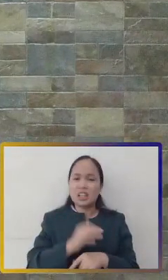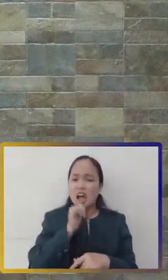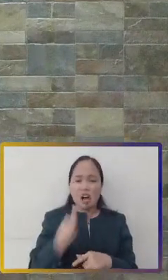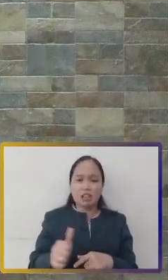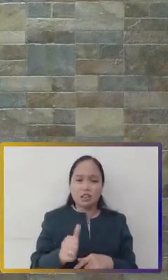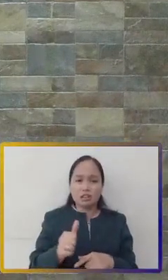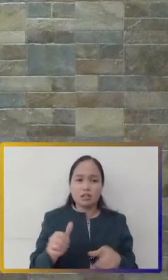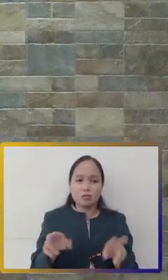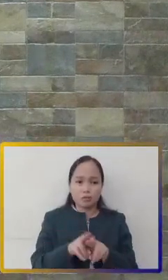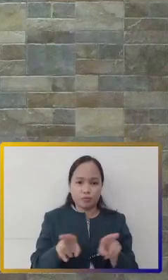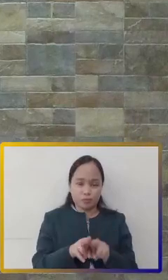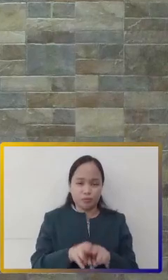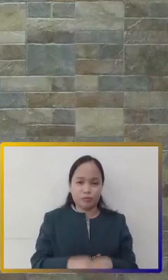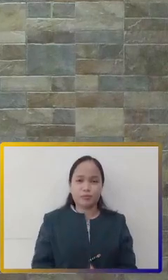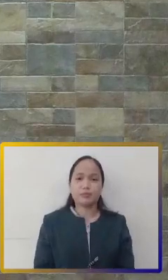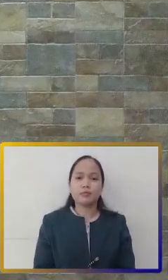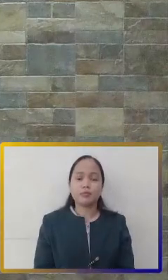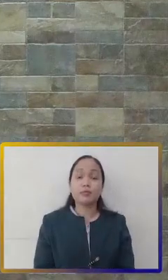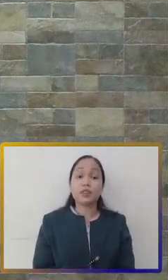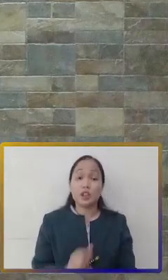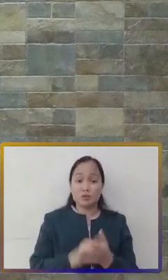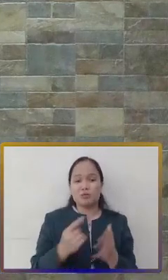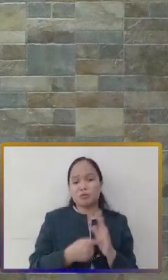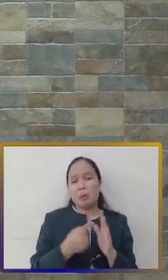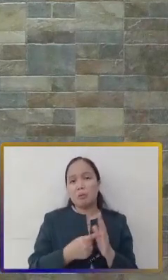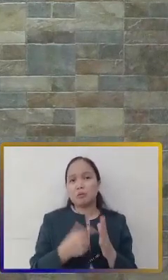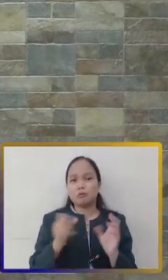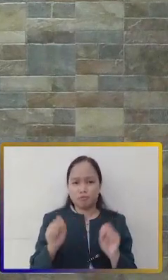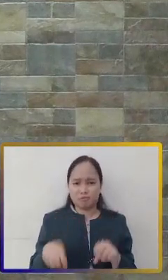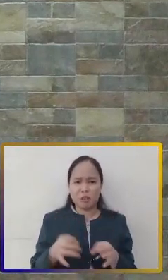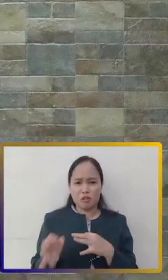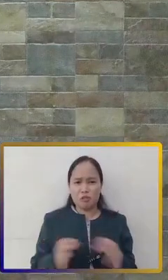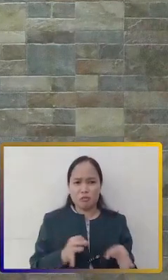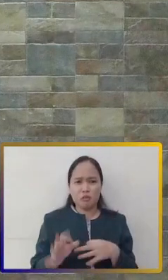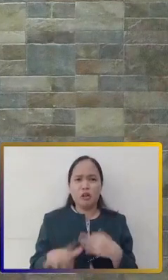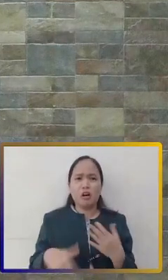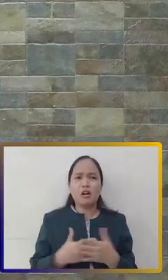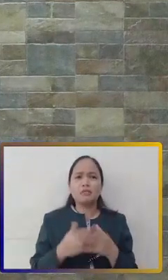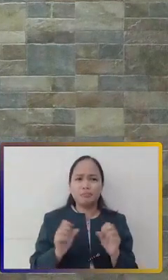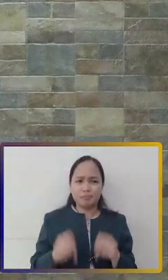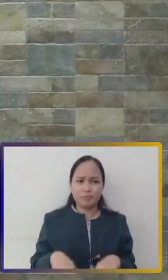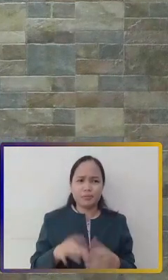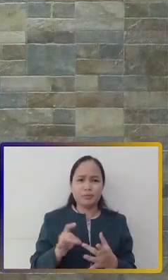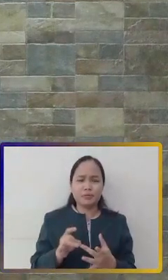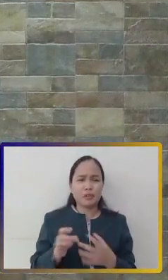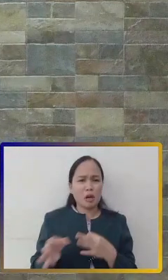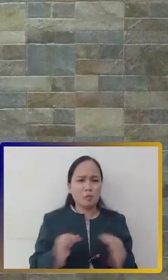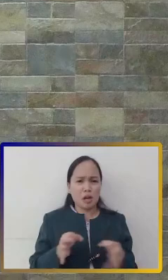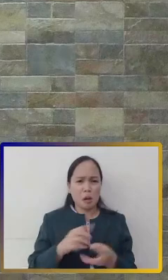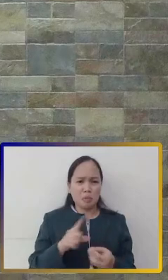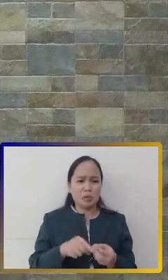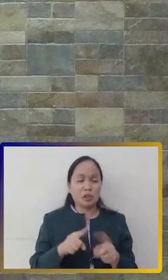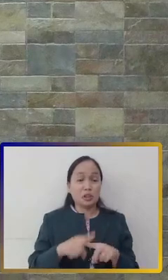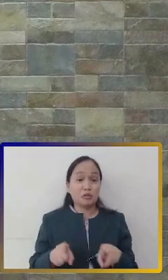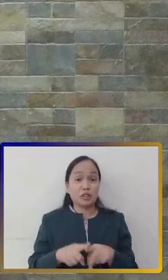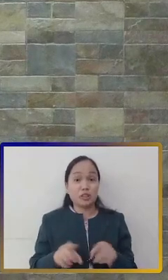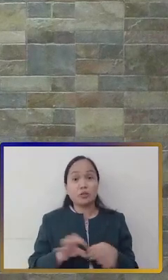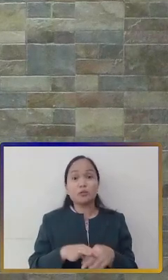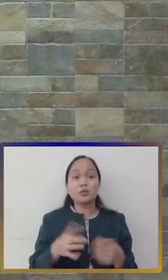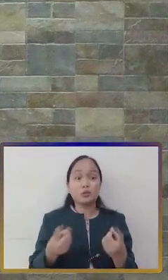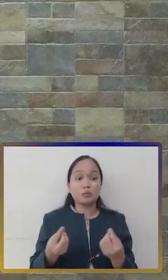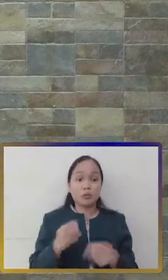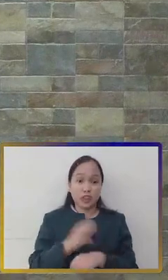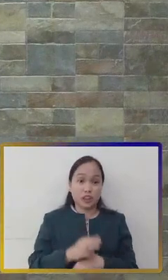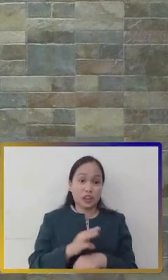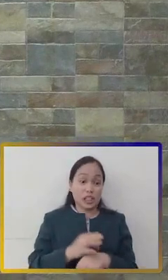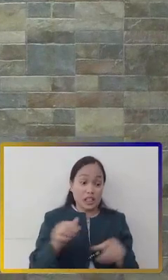us, mga kapatid, alam kong, we can explain, we all can explain the difference of doing the ministries dito po sa